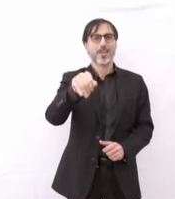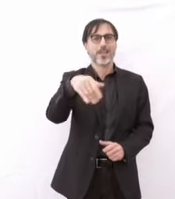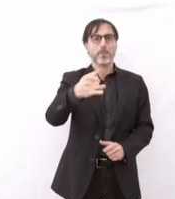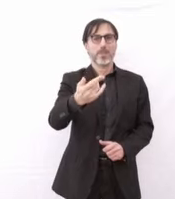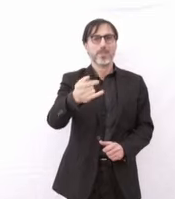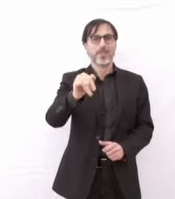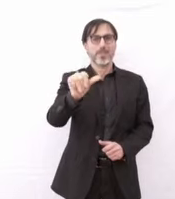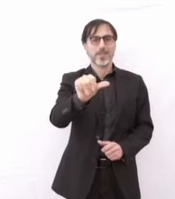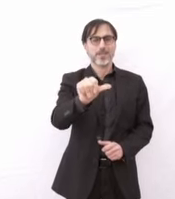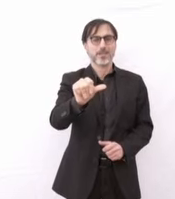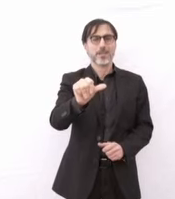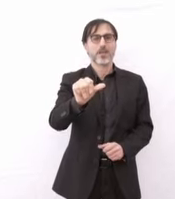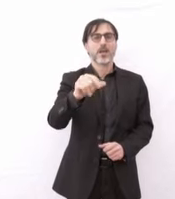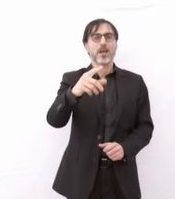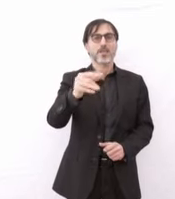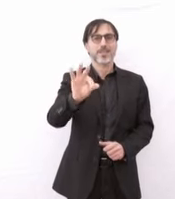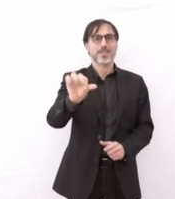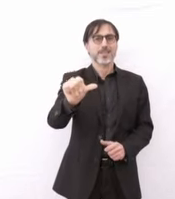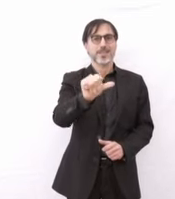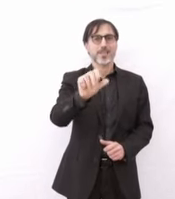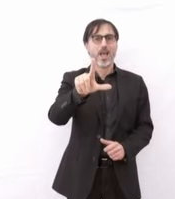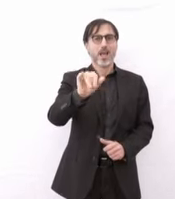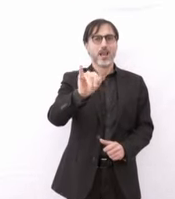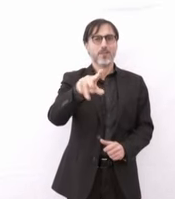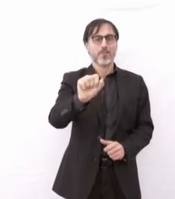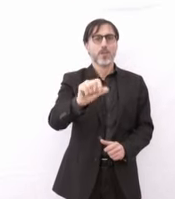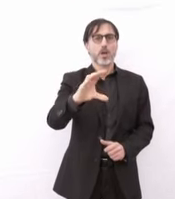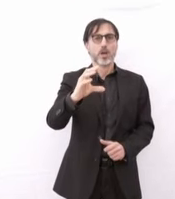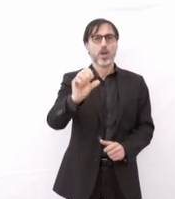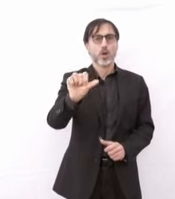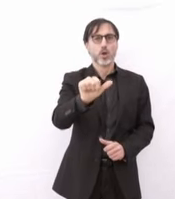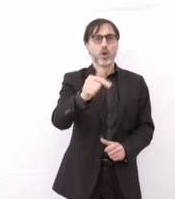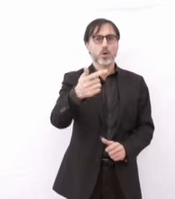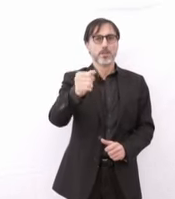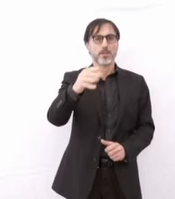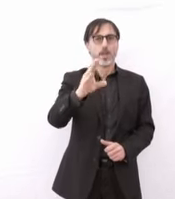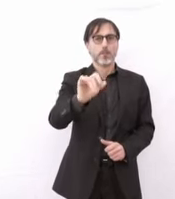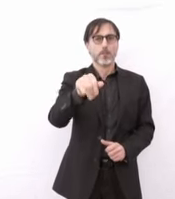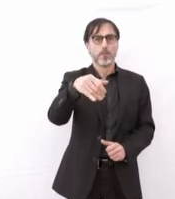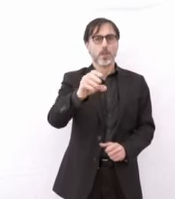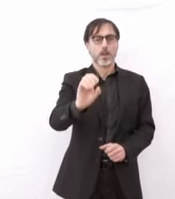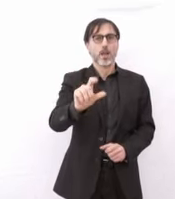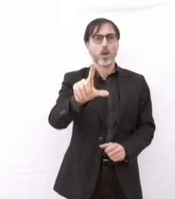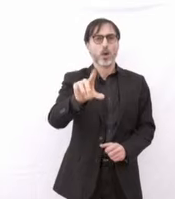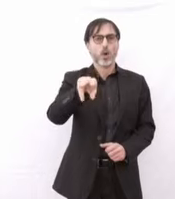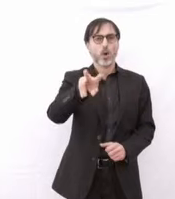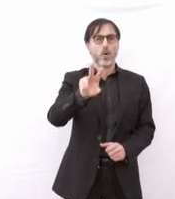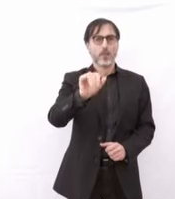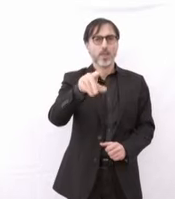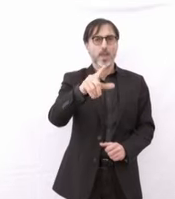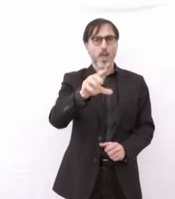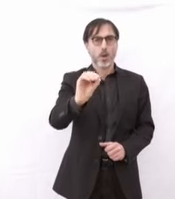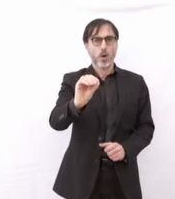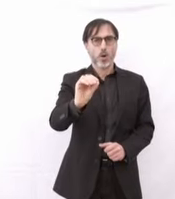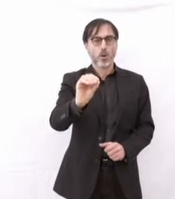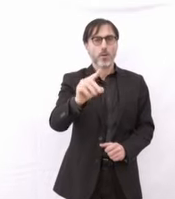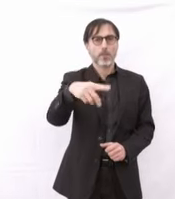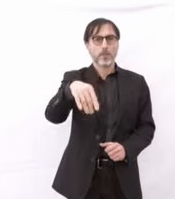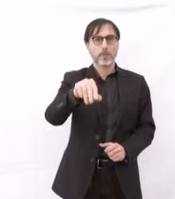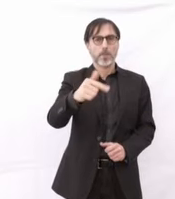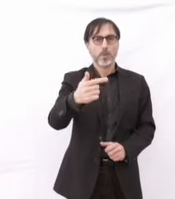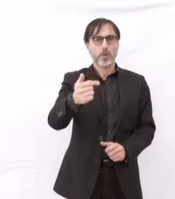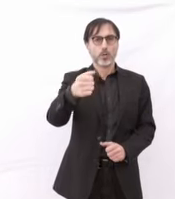Filippo Salvi, Mario Costabile, Domenico Noviello, Marco